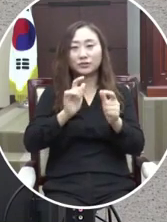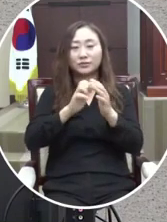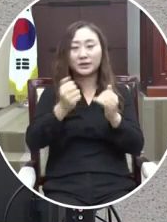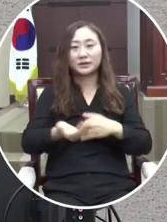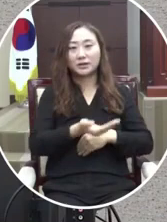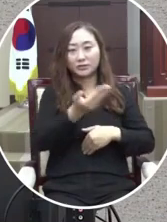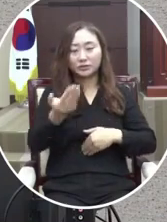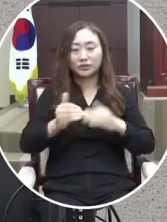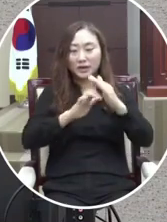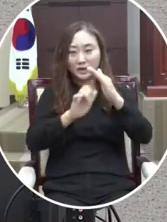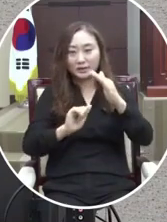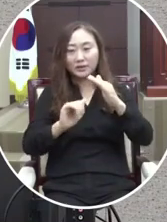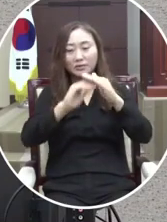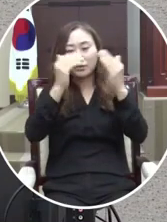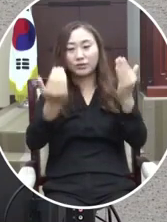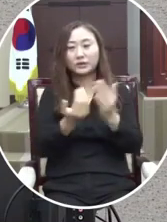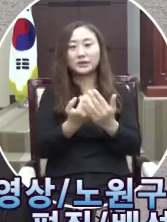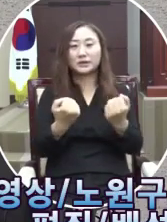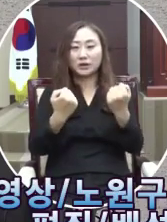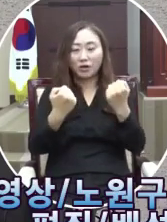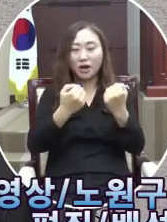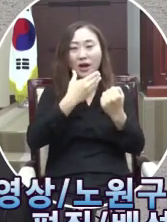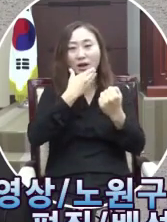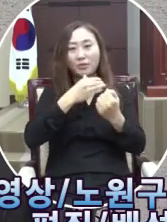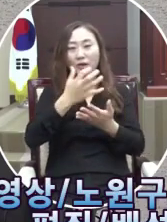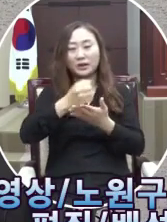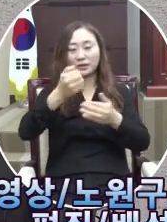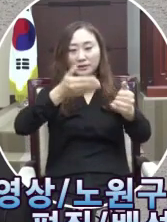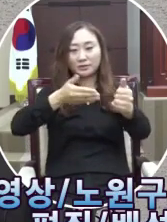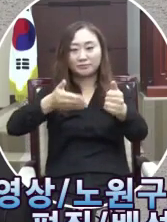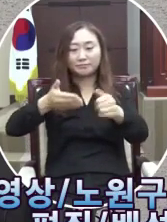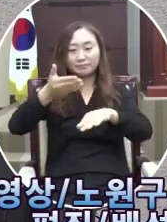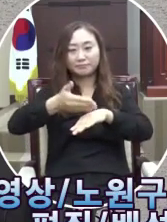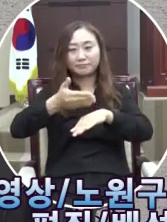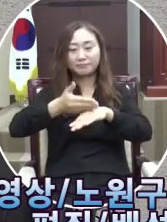여러분의 가정에 늘 건강과 행복이 함께하길 기원합니다. 감사합니다.